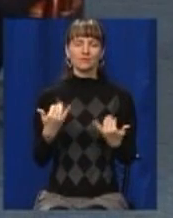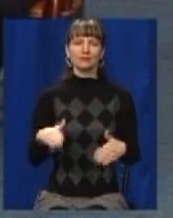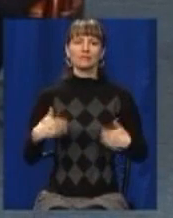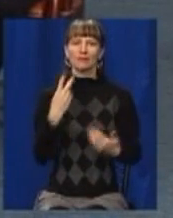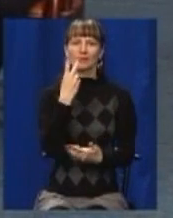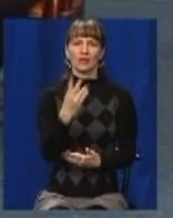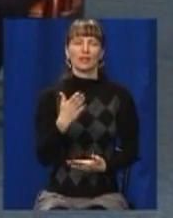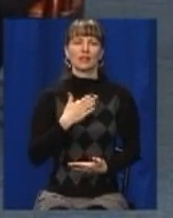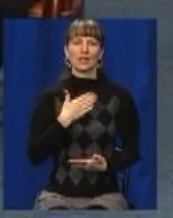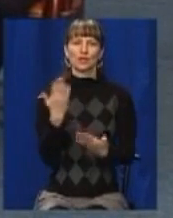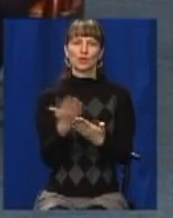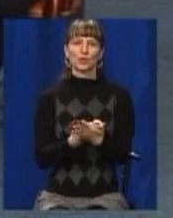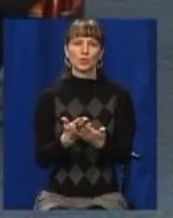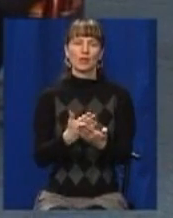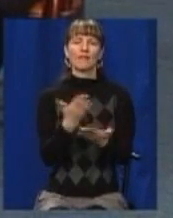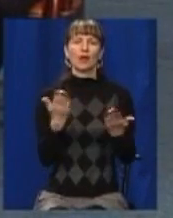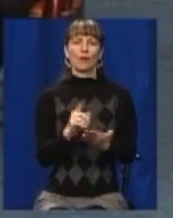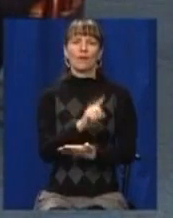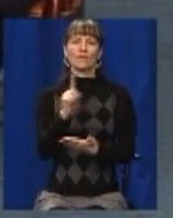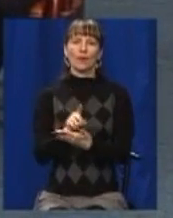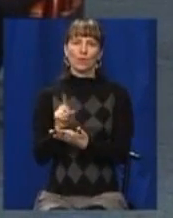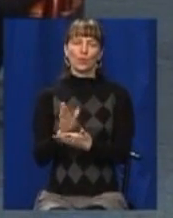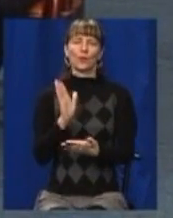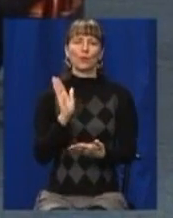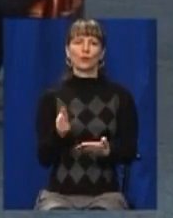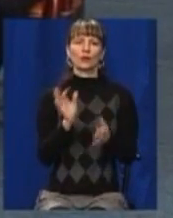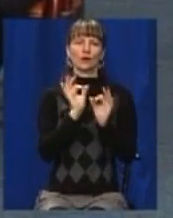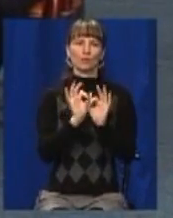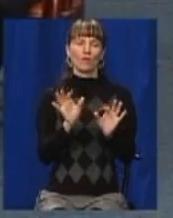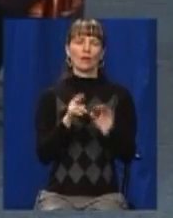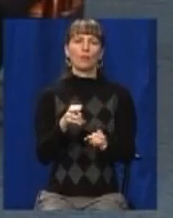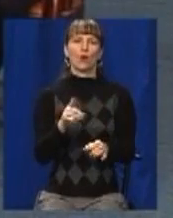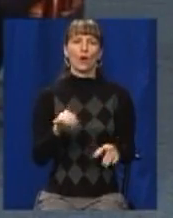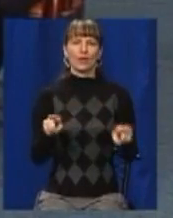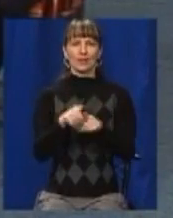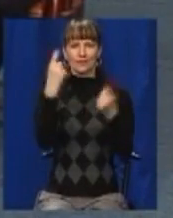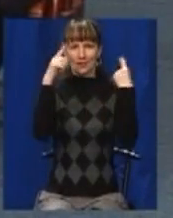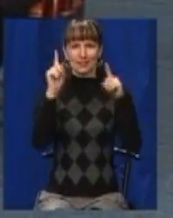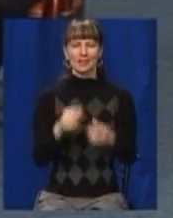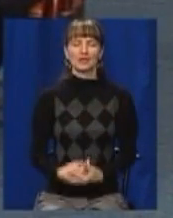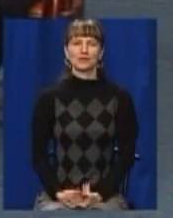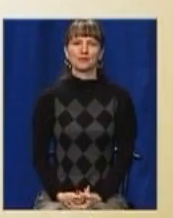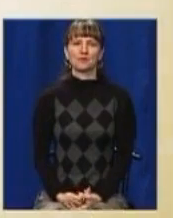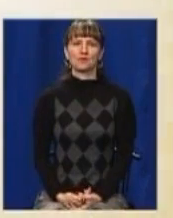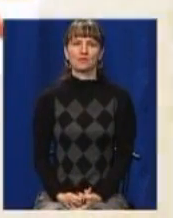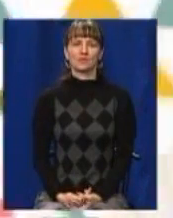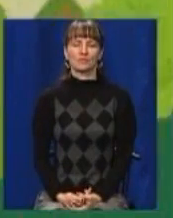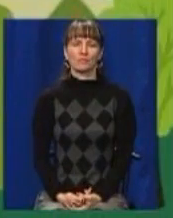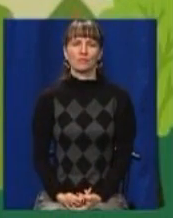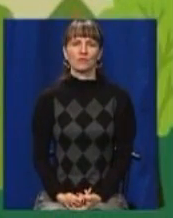вам переглянути наш сюжет, в якому чомучки, чомусики будуть розповідати, хто такі вегани.